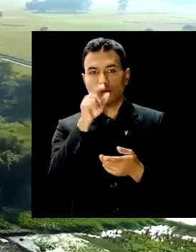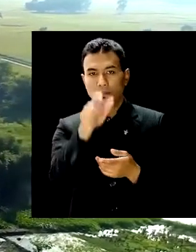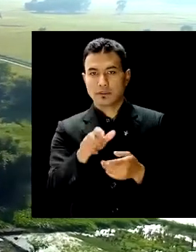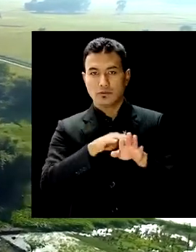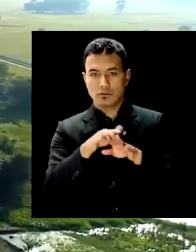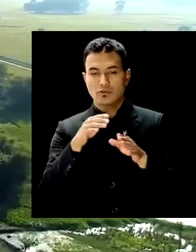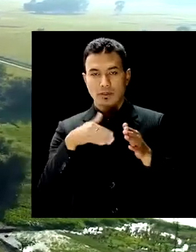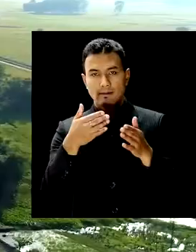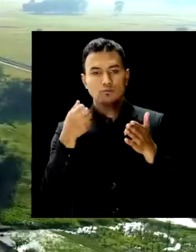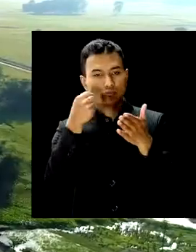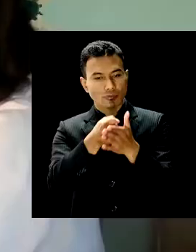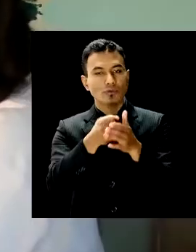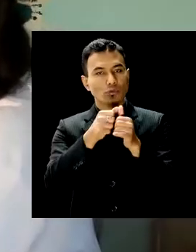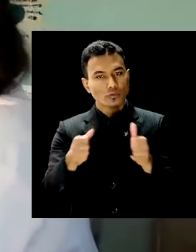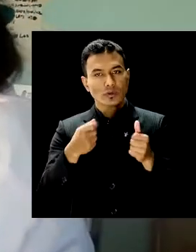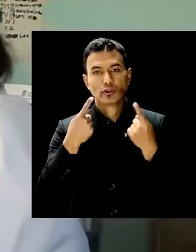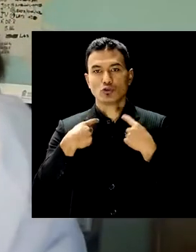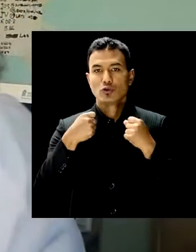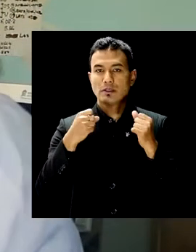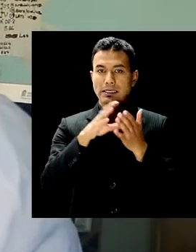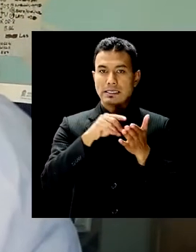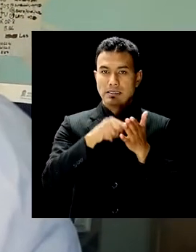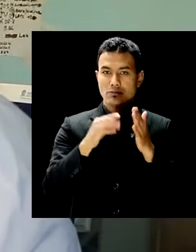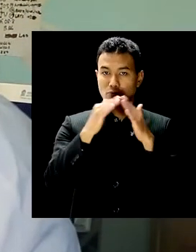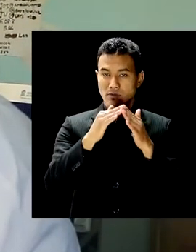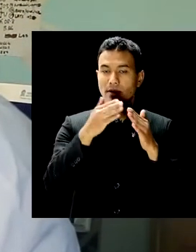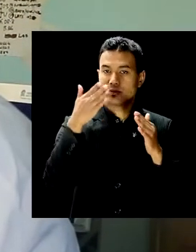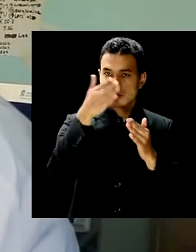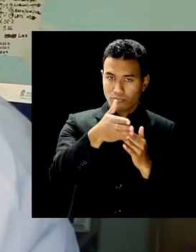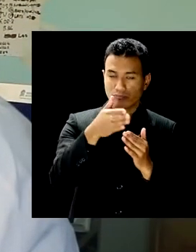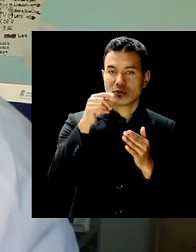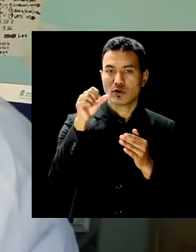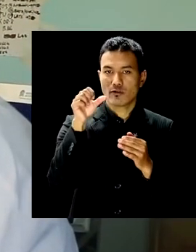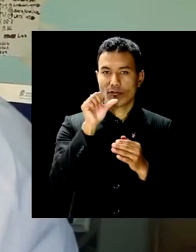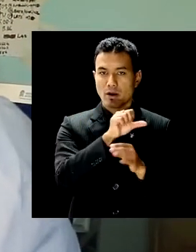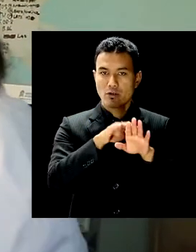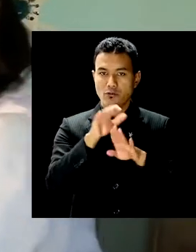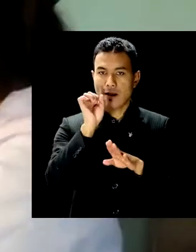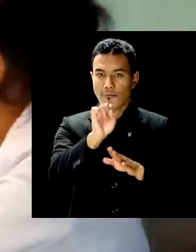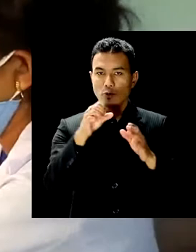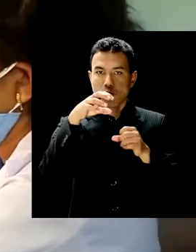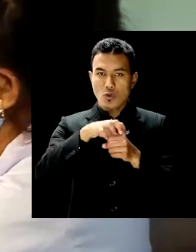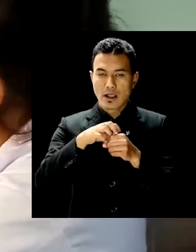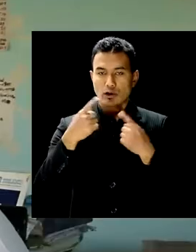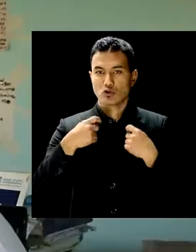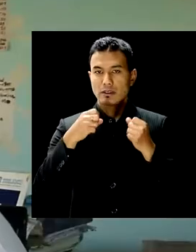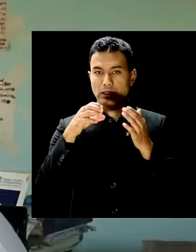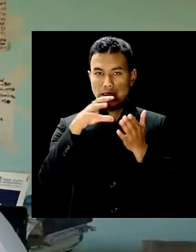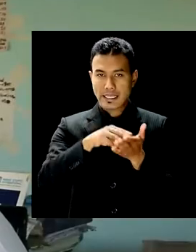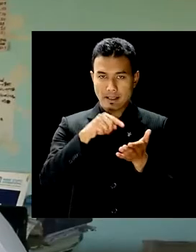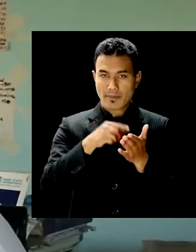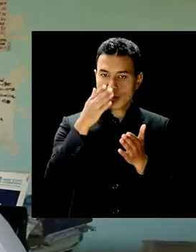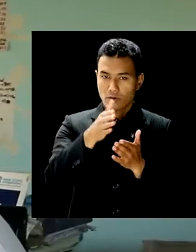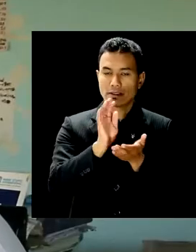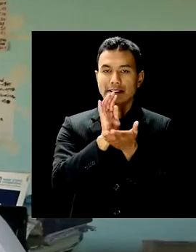मेन रिच गरेर चाहिँ हामीले चाहिँ हेल्पोस्टमा गएर उहाँहरूको आफ्नै वडाको हेल्पोस्टहरूमा गएर चाहिँ हामीले चाहिँ सेवा दिने गरेको